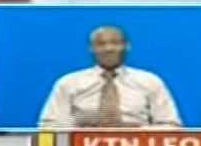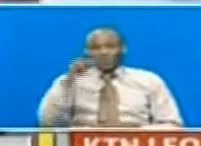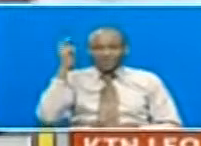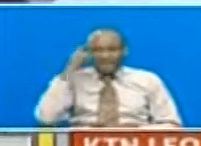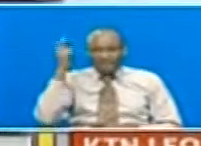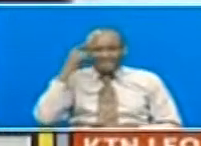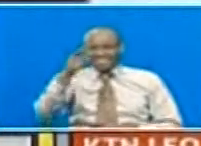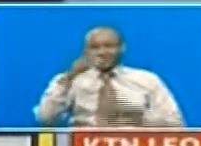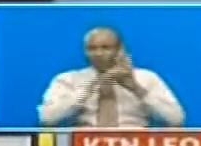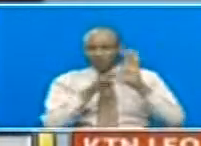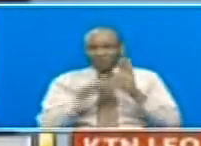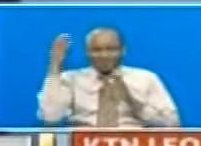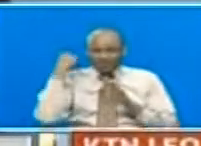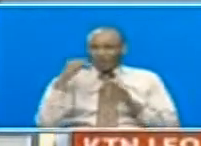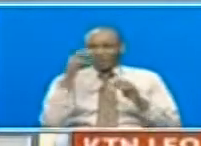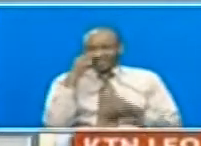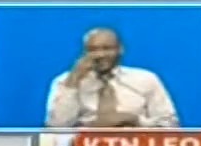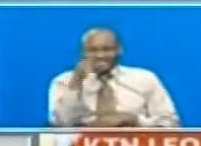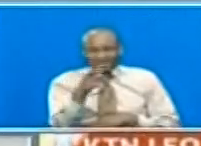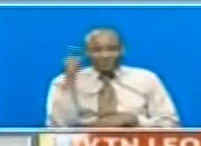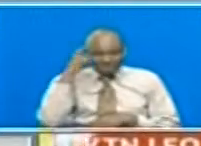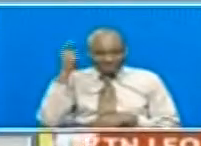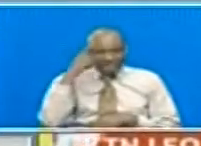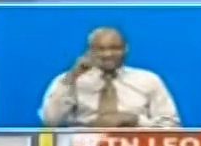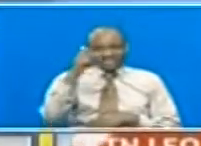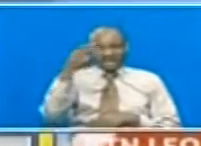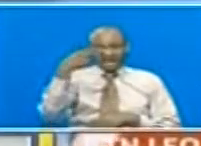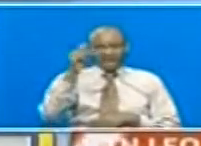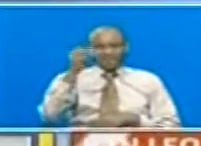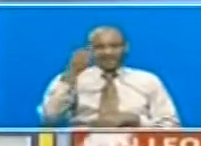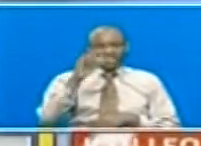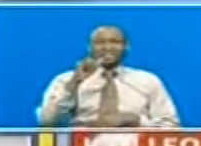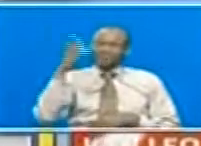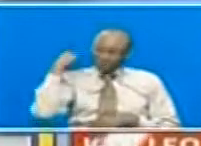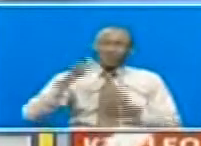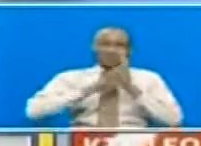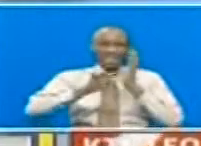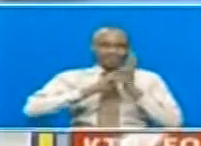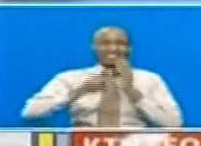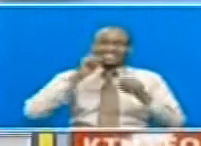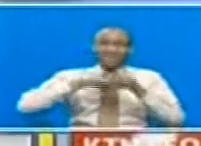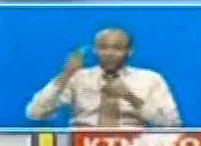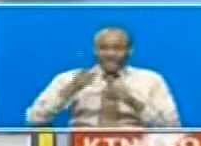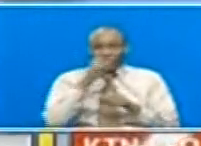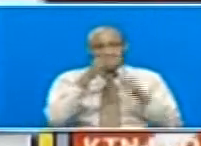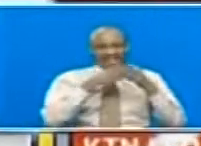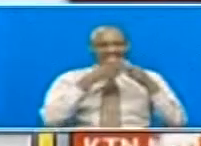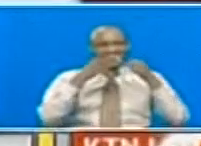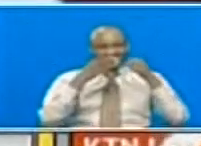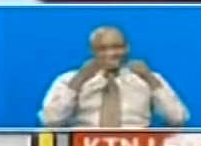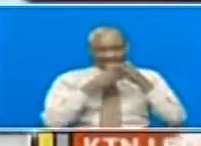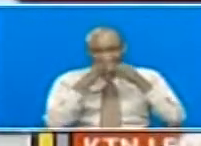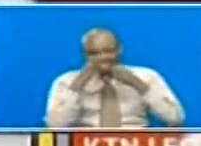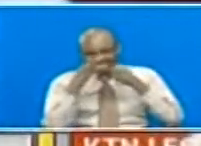Wakumbuka mchezo huu wa kuigiza wa Mahoka pamoja na Tahamaki ulivyotia fora mno kuanzia mwaka wa 89